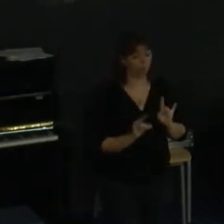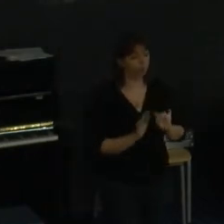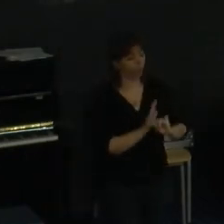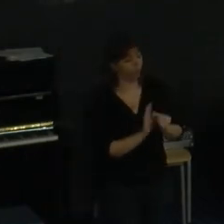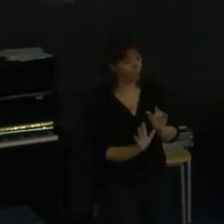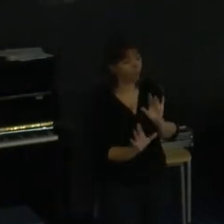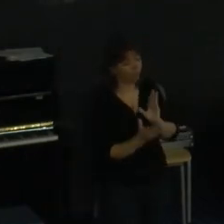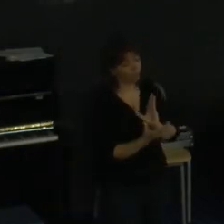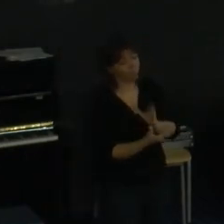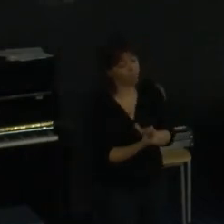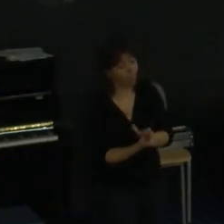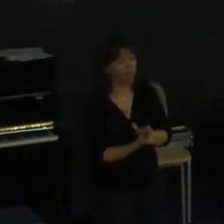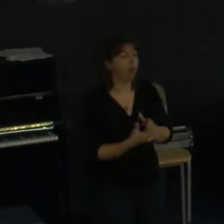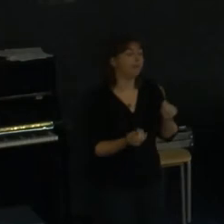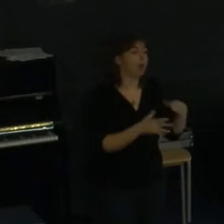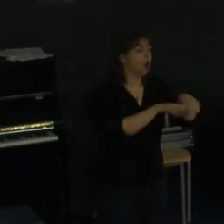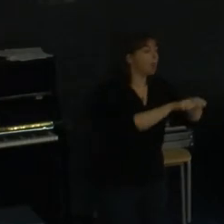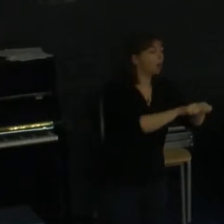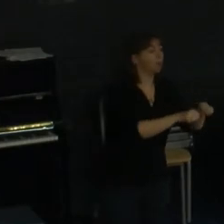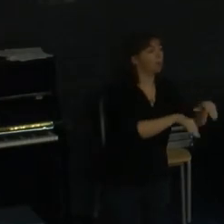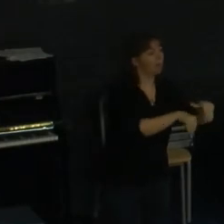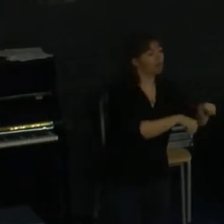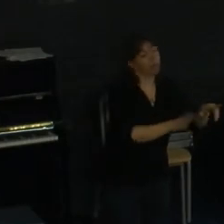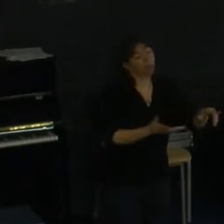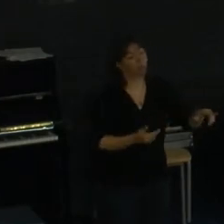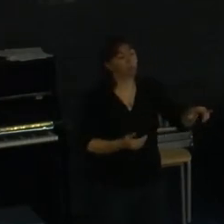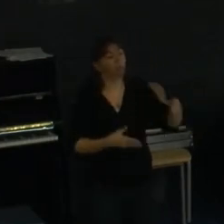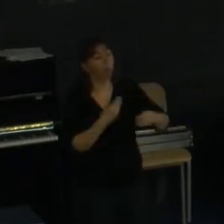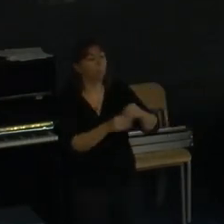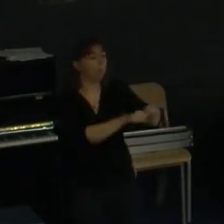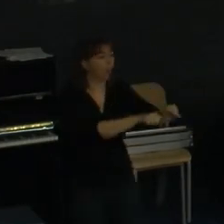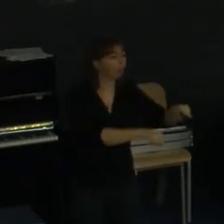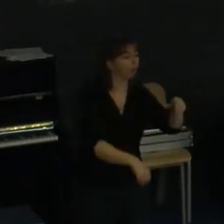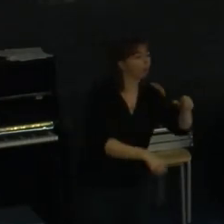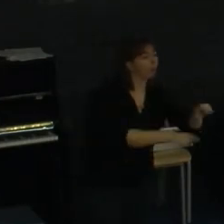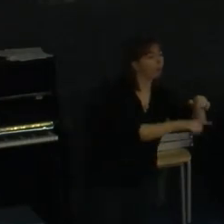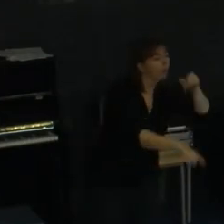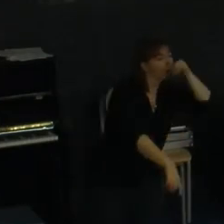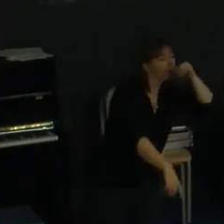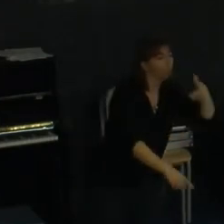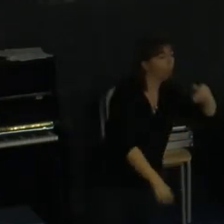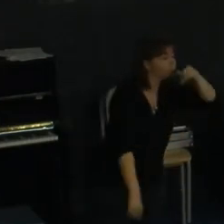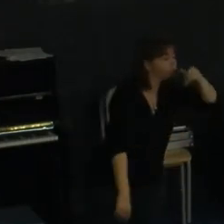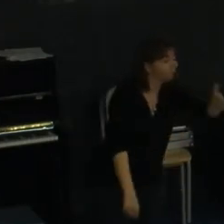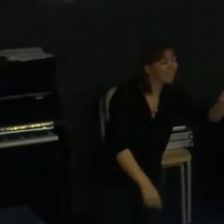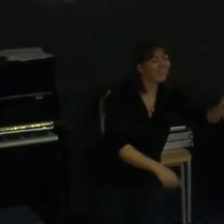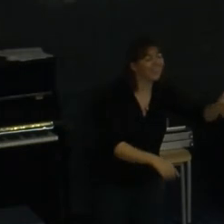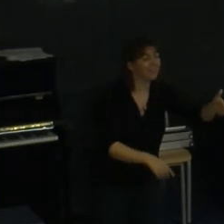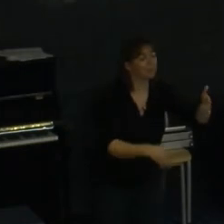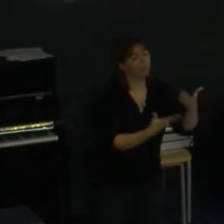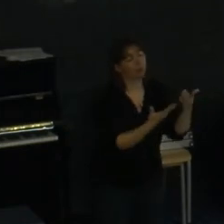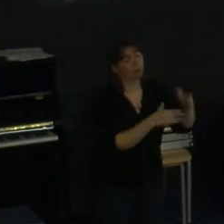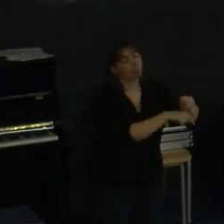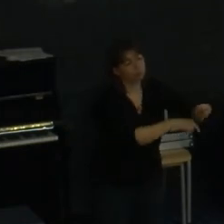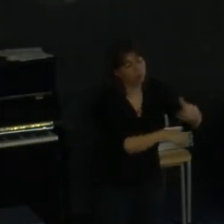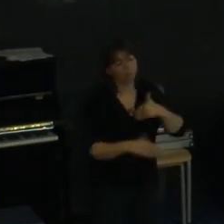Vous savez, ça fonctionne sur la prod, mais ça fait des bêtises sur la prod, j'allais dire autre chose. Ça ne fonctionne pas sur la prod, mais ça fonctionne